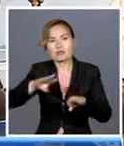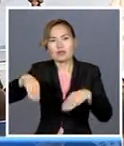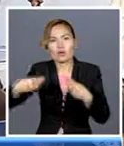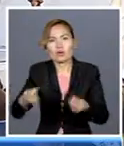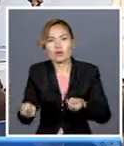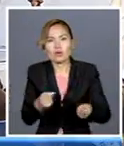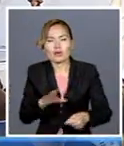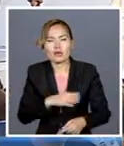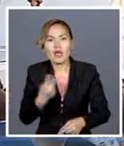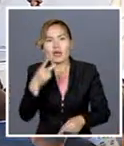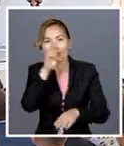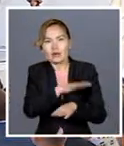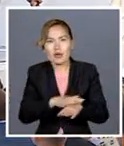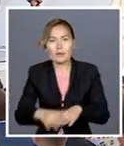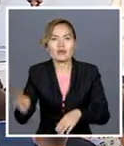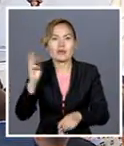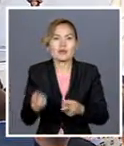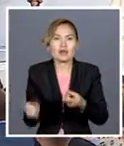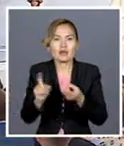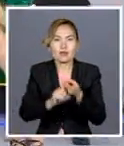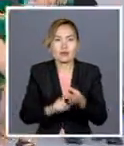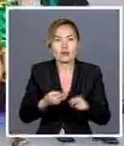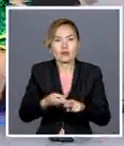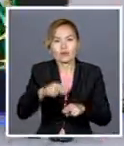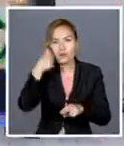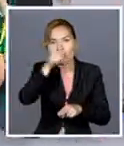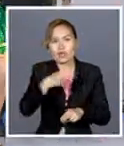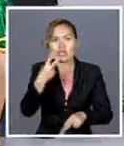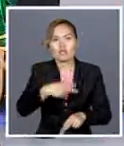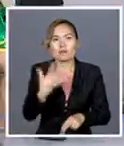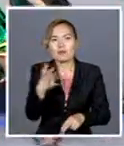Жалпы екі ел арасындағы дипломатиялық байланыстың орнағанына биыл 25 жыл.